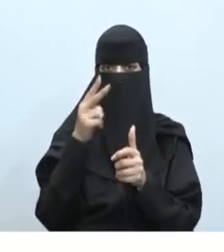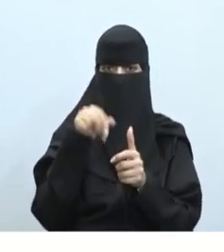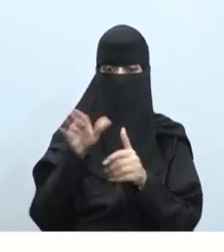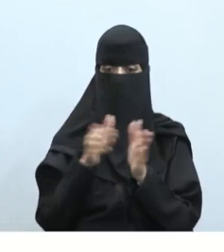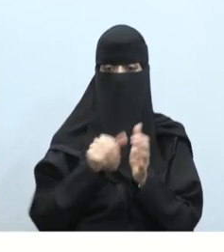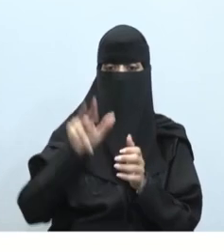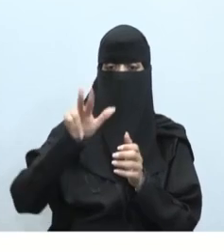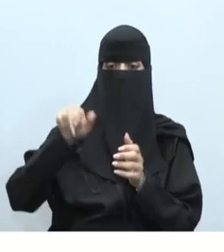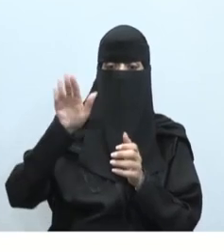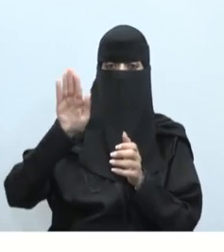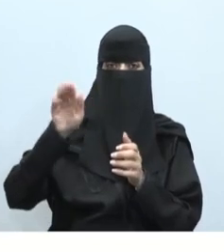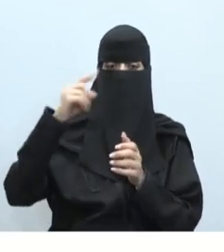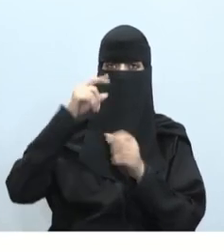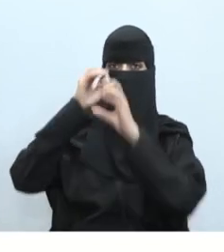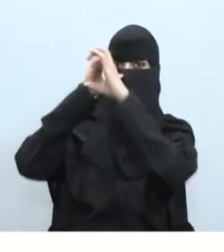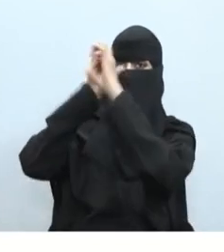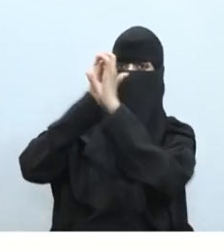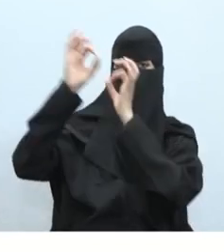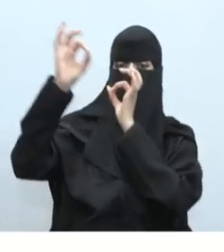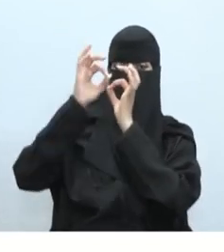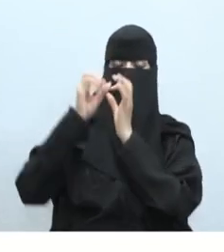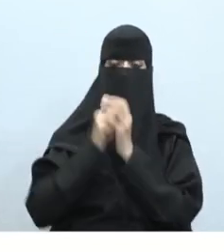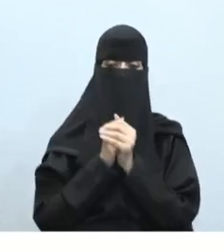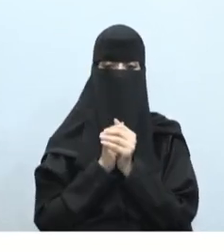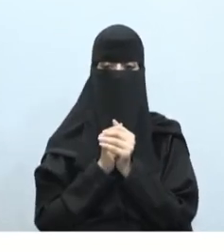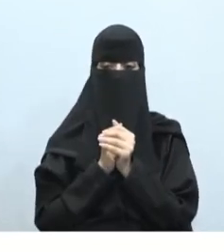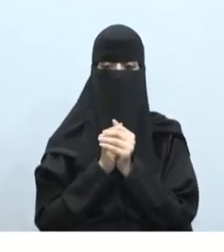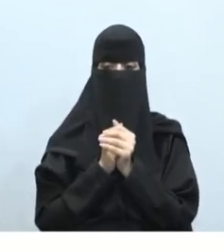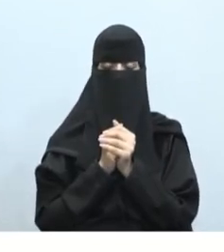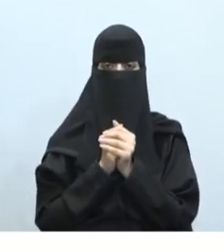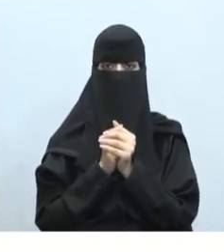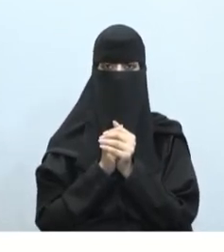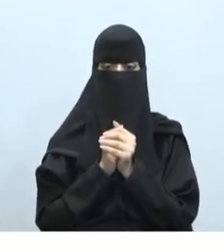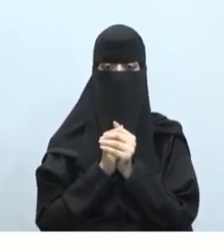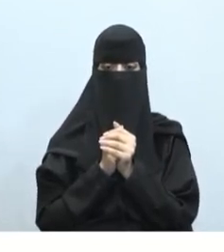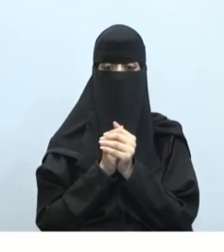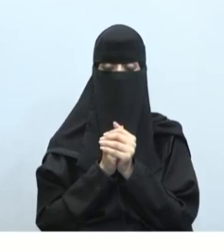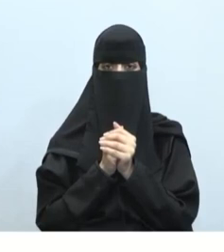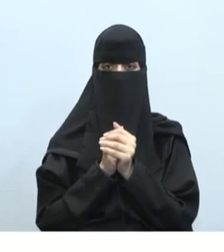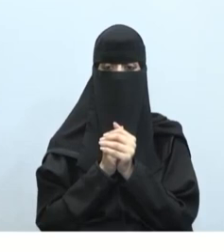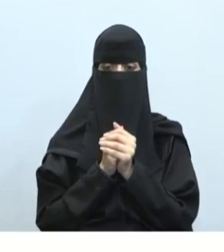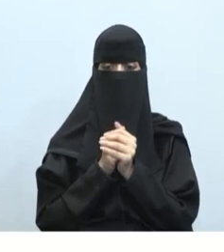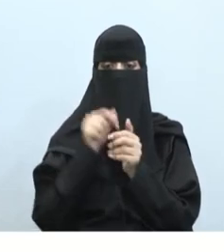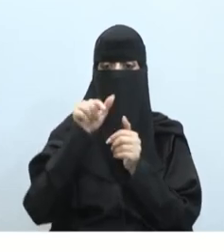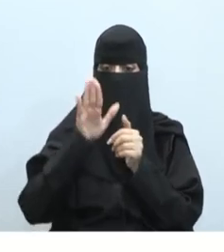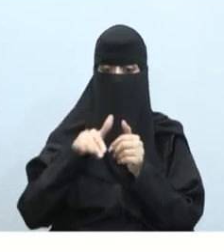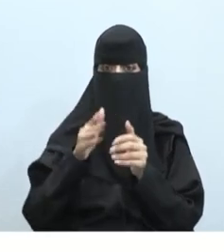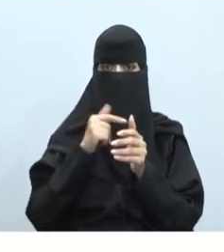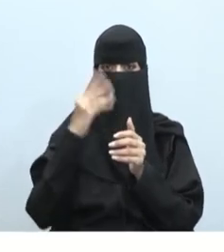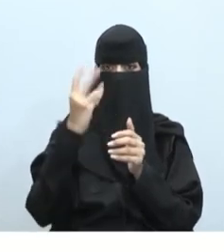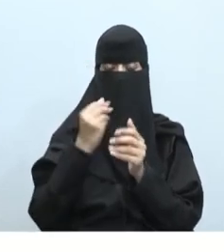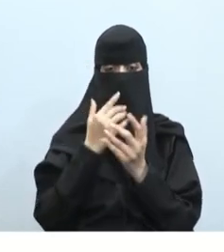السدم عن طريق المنظار او المقرب او التلسكوب اذا ممتازين تحوي المجرات